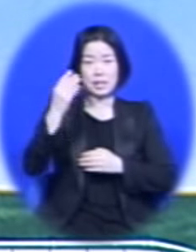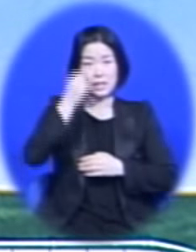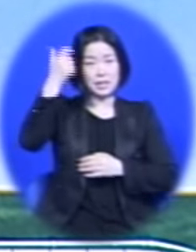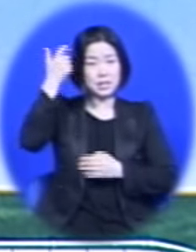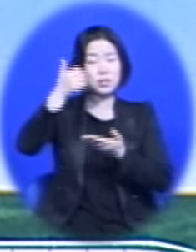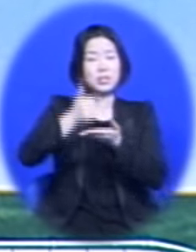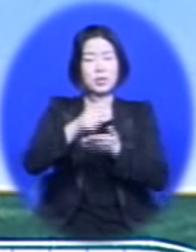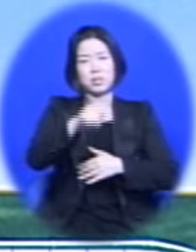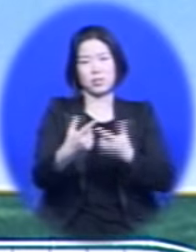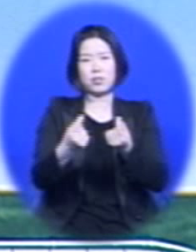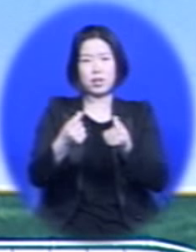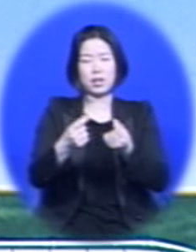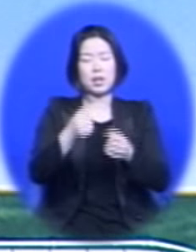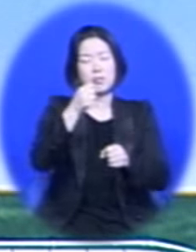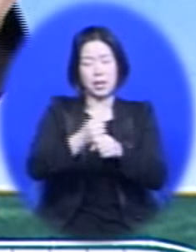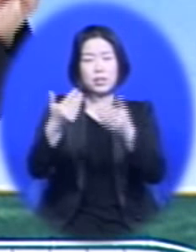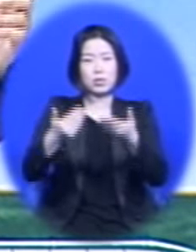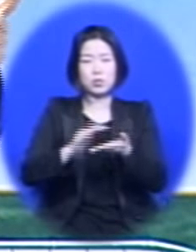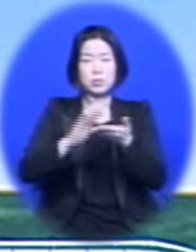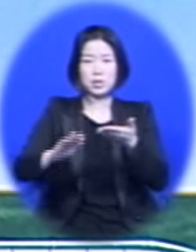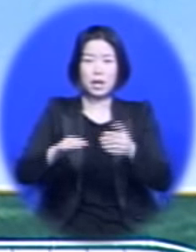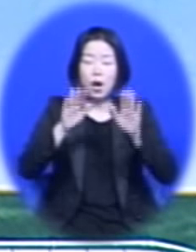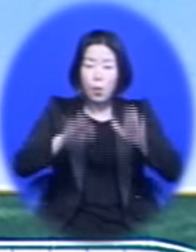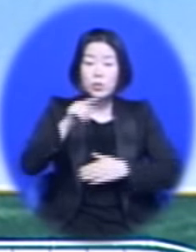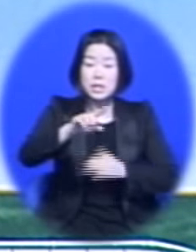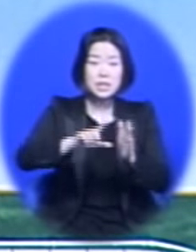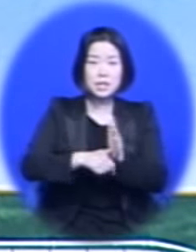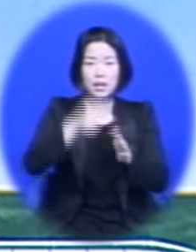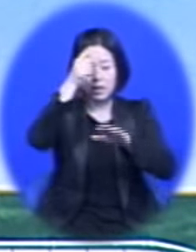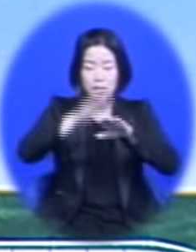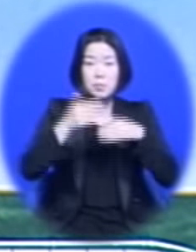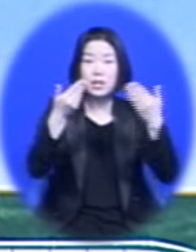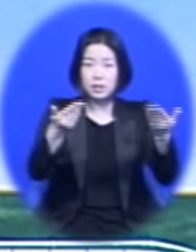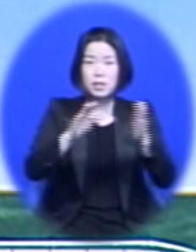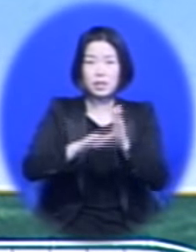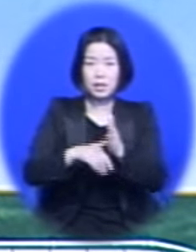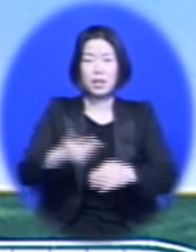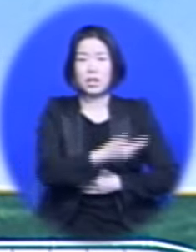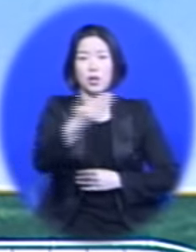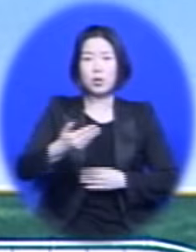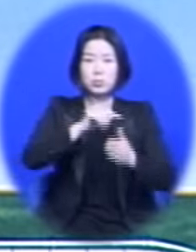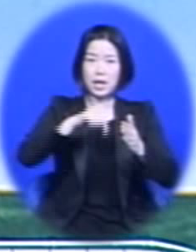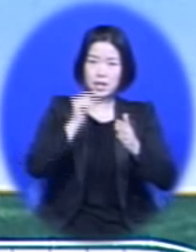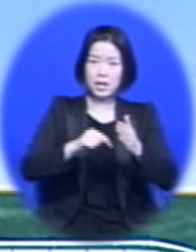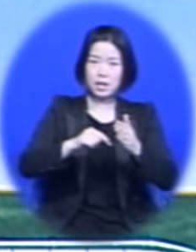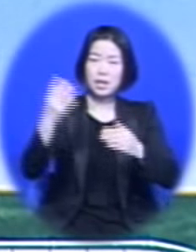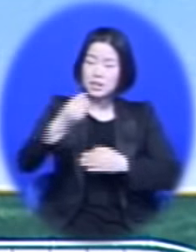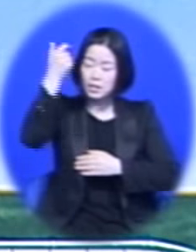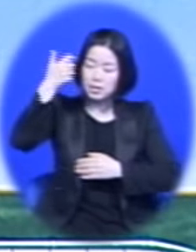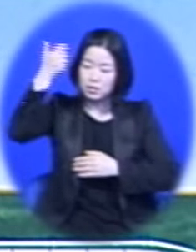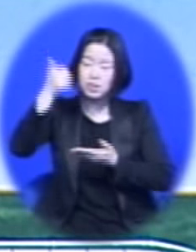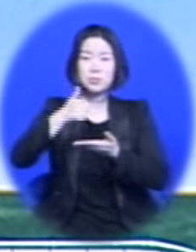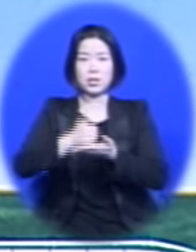성령께서 그렇게 만드십니다. 오늘 이 시간에도 예배를 드리실 때 여러분 안에 성령님께서